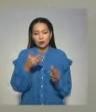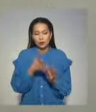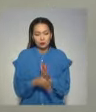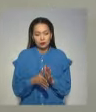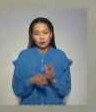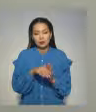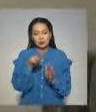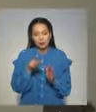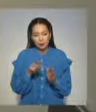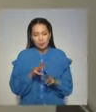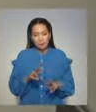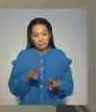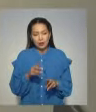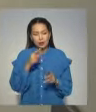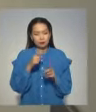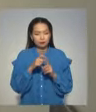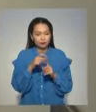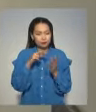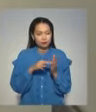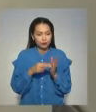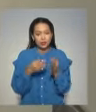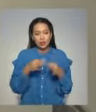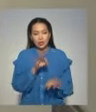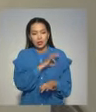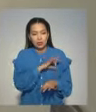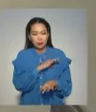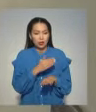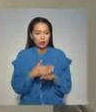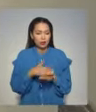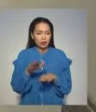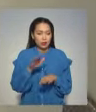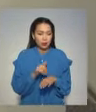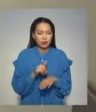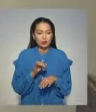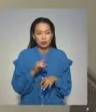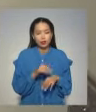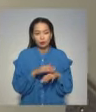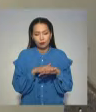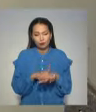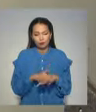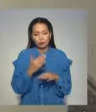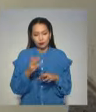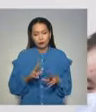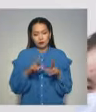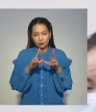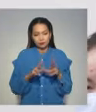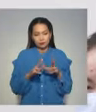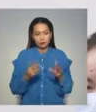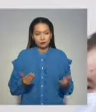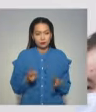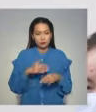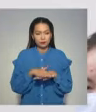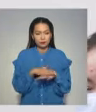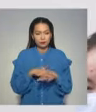Сенаторы предложили доработать эту норму и разрешить пользоваться кредитованием из бюджета жильцам отдельных подъездов. Не